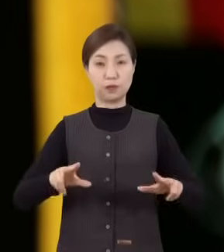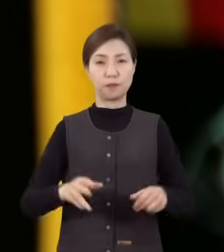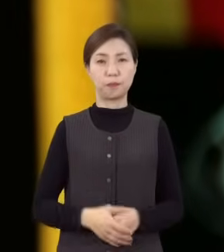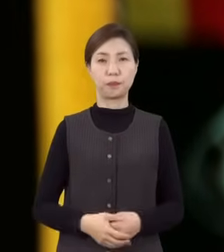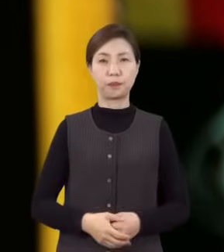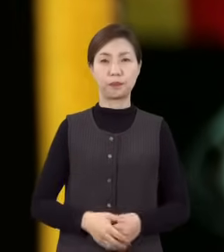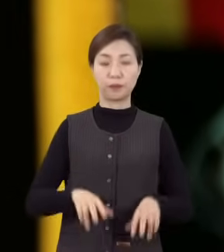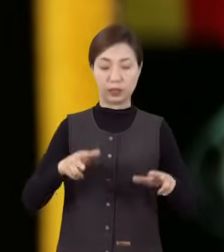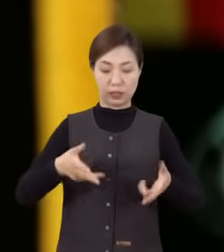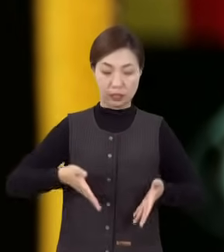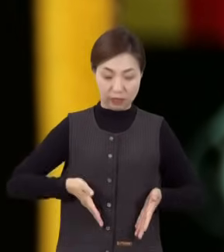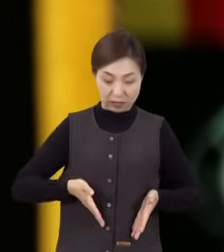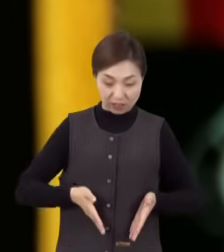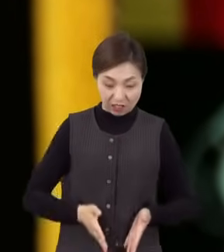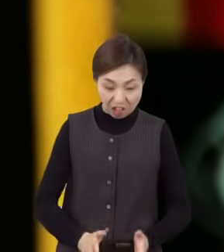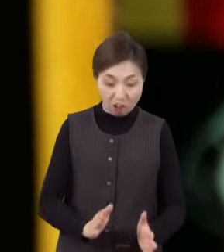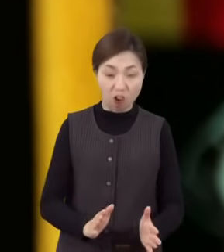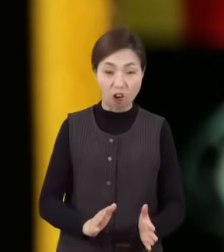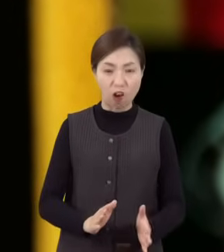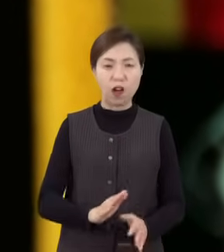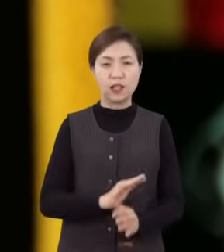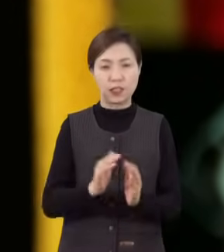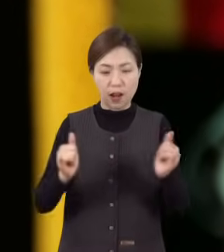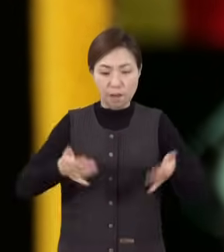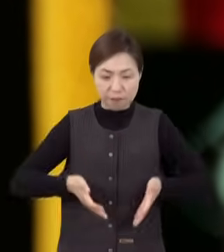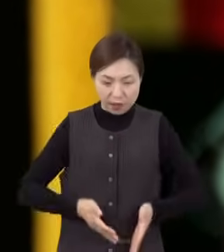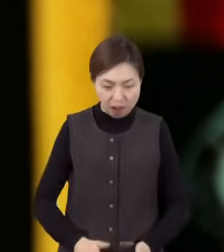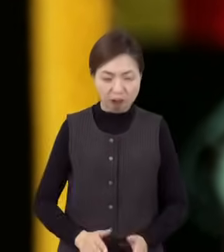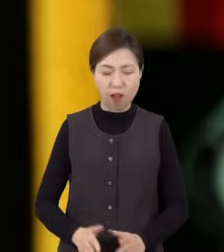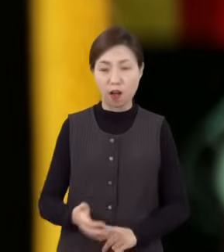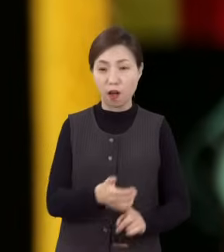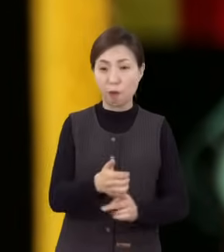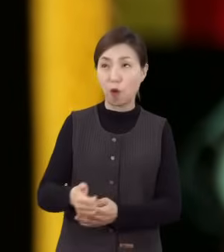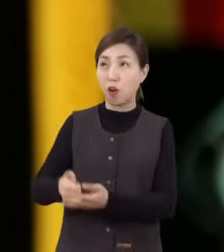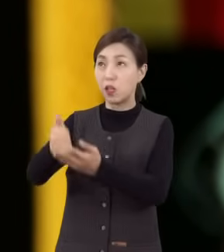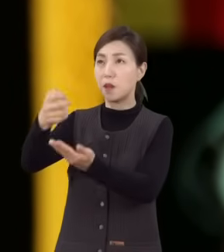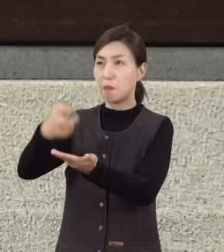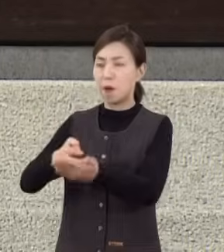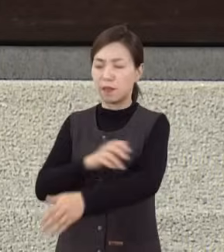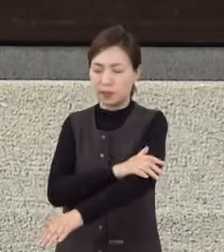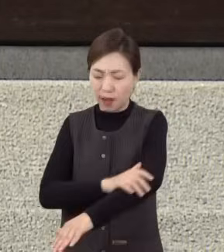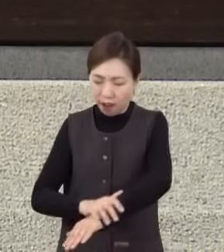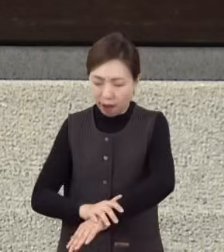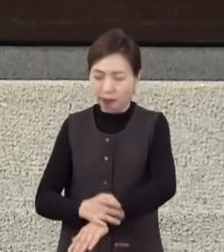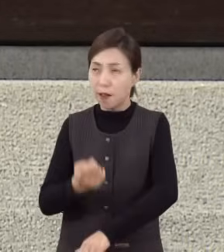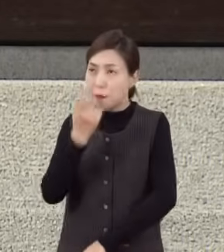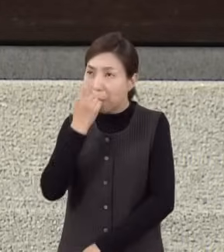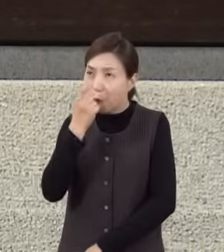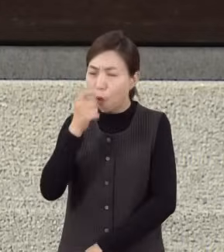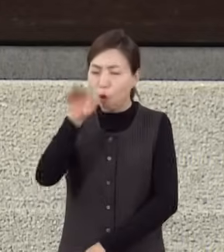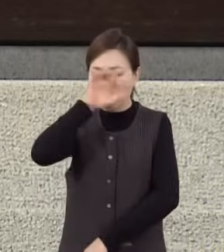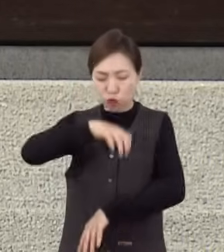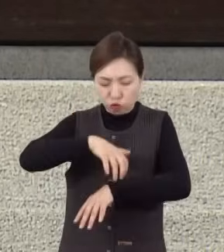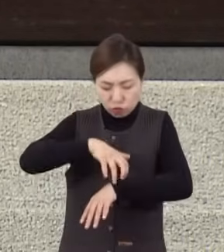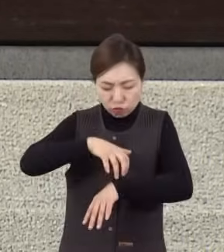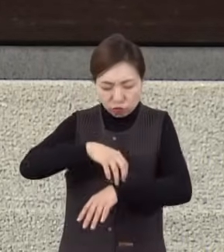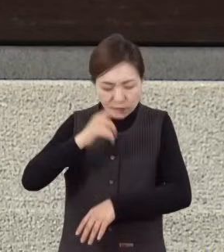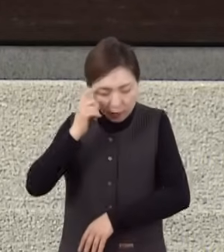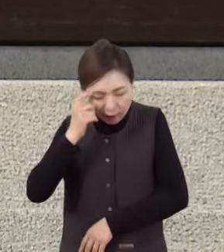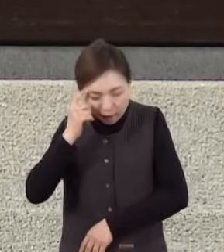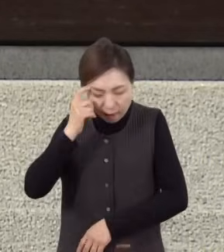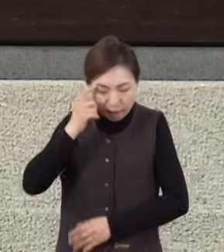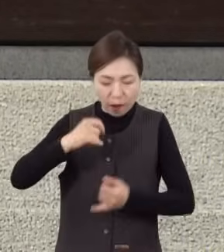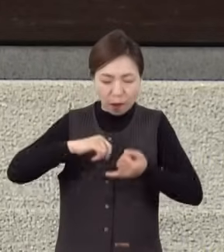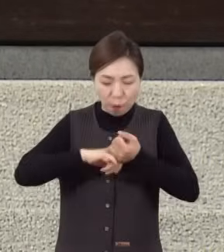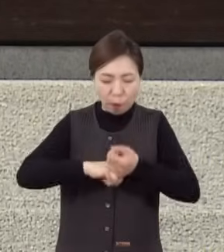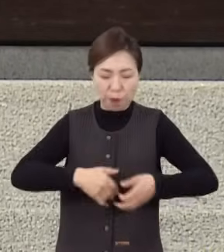생 잘 닦아야 되겠구나 라는 마음이 솟구치게 돼요. 이제 그런 마음이 마음에